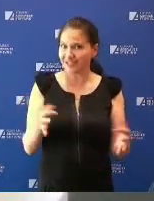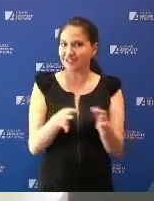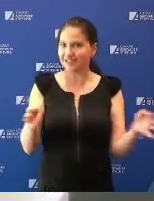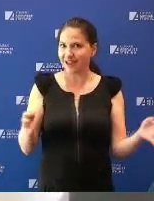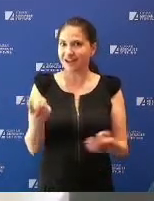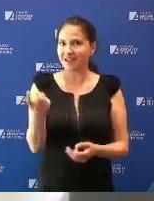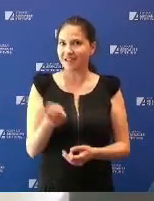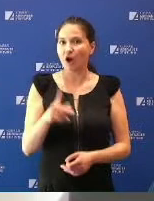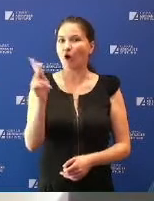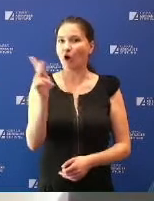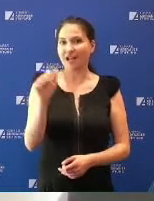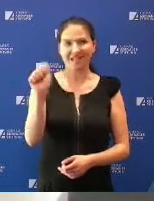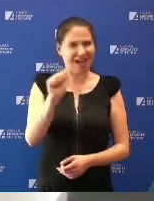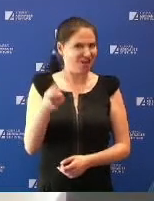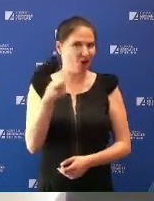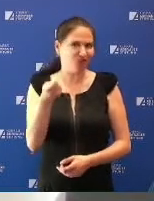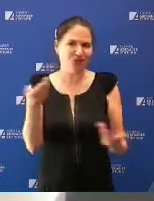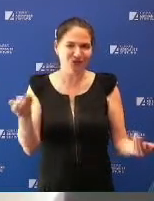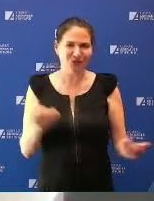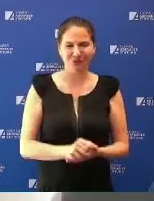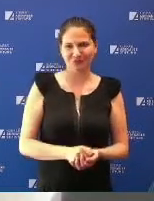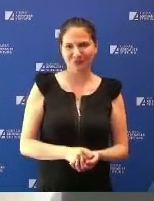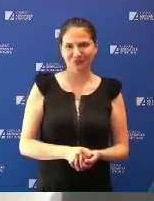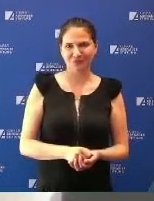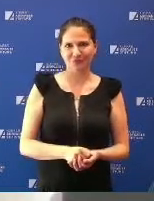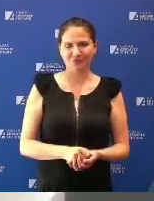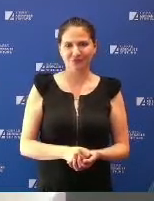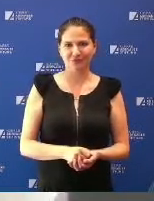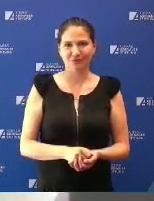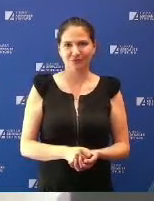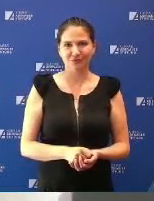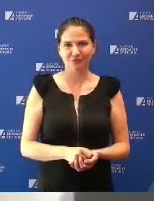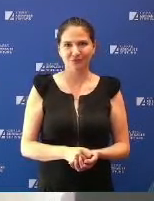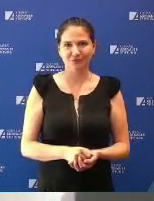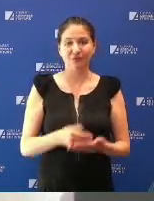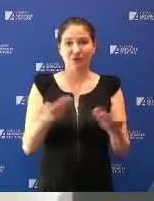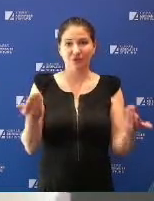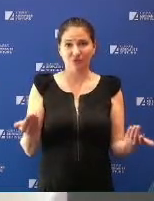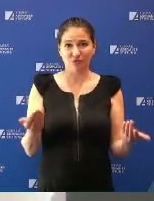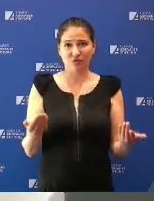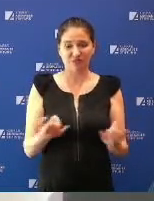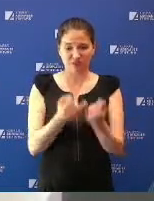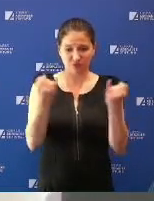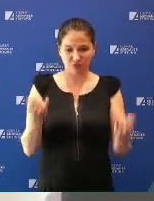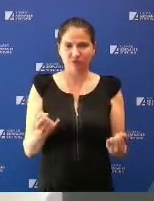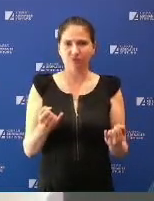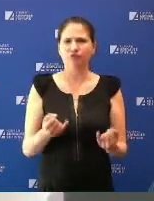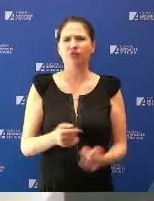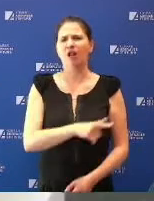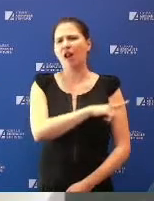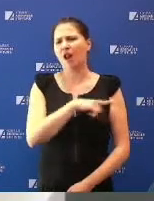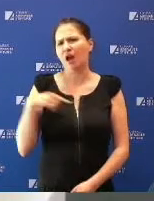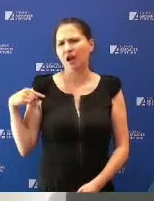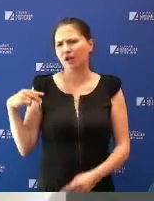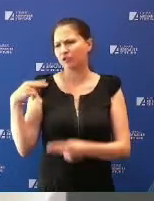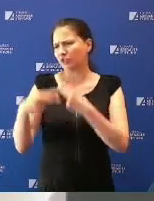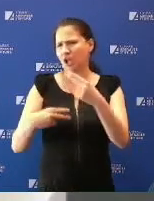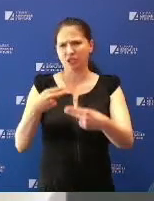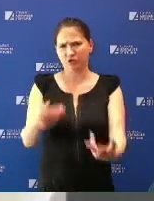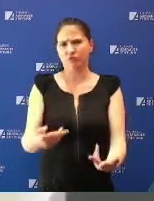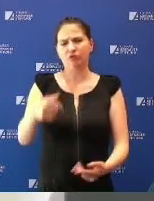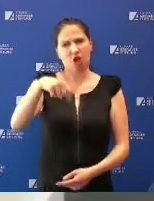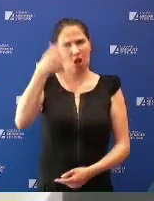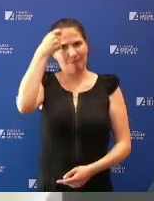der Konrad-Adenauer-Stiftung. Eine Einrichtung mit langer Tradition im Berliner